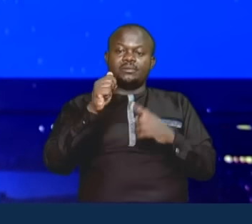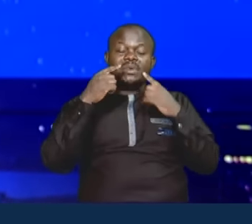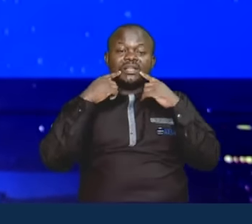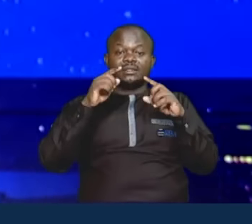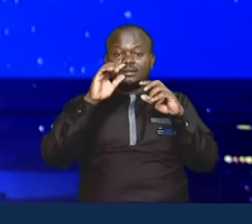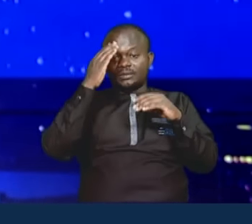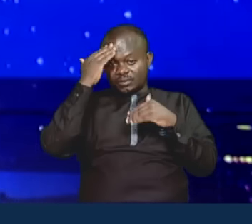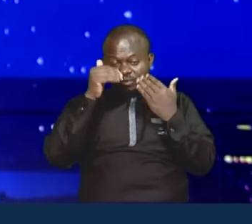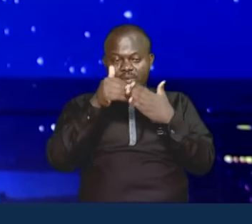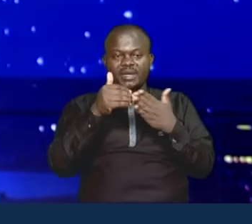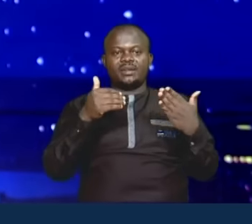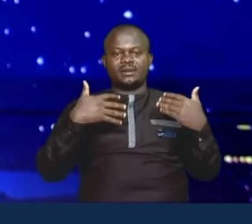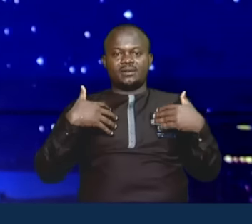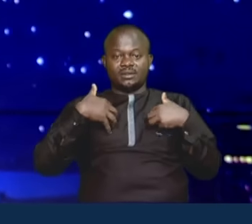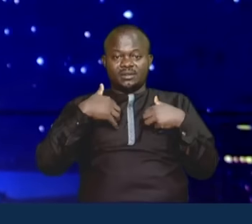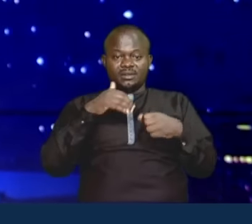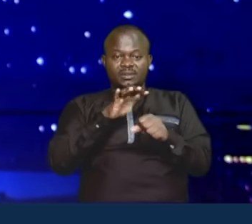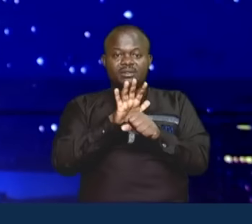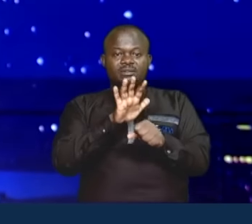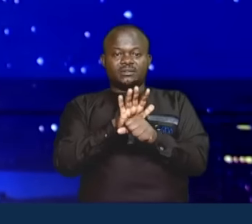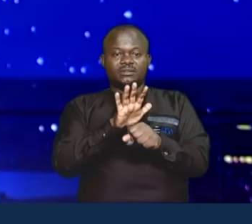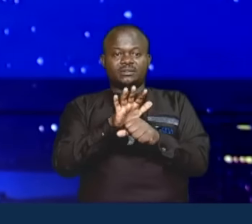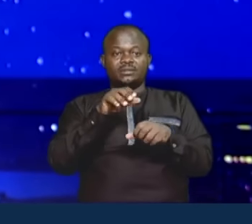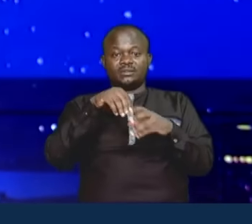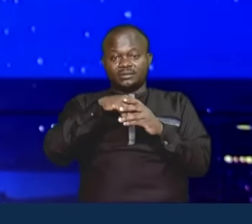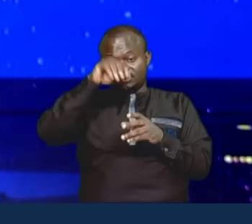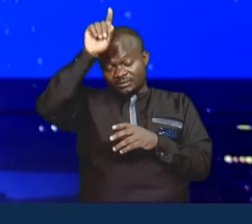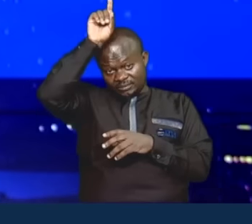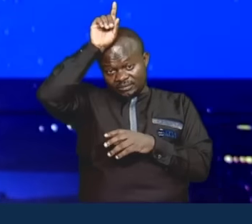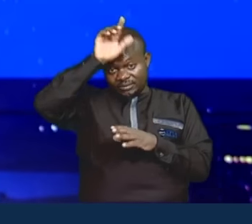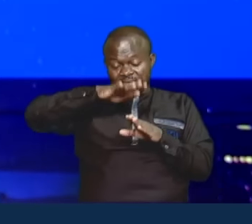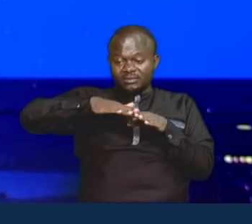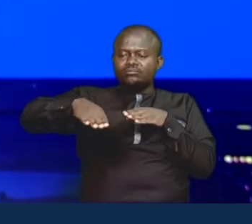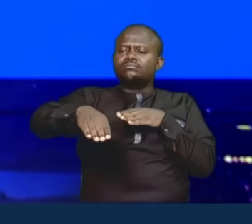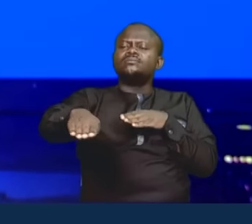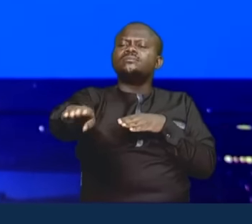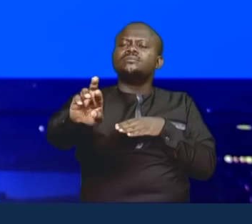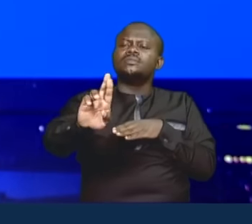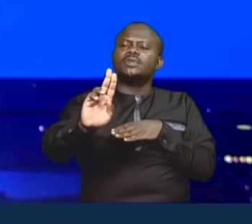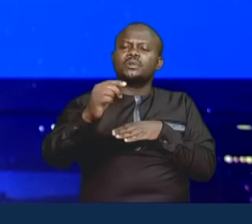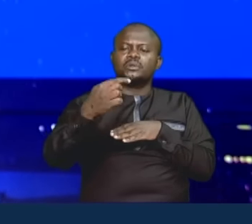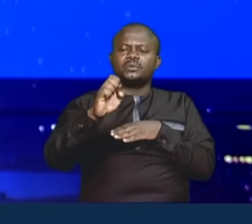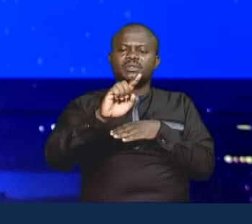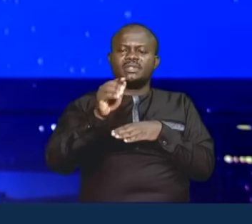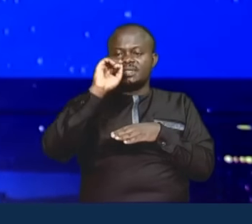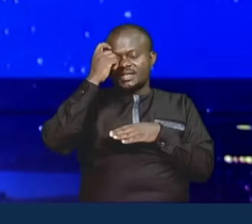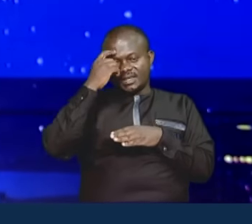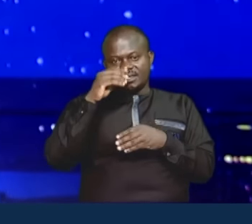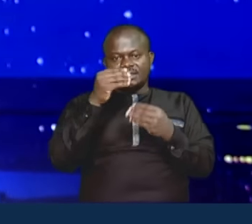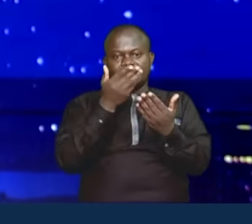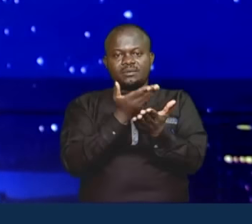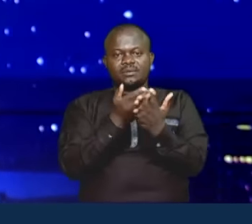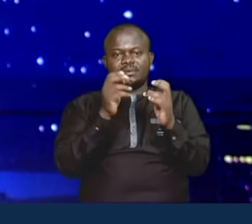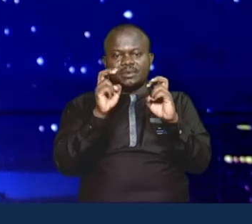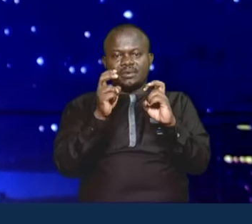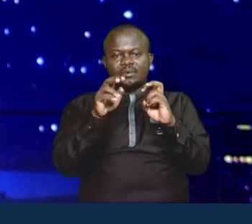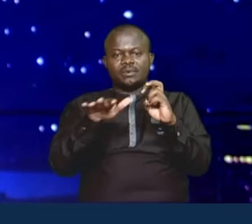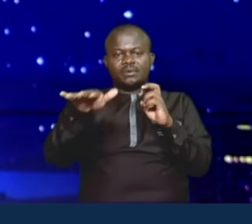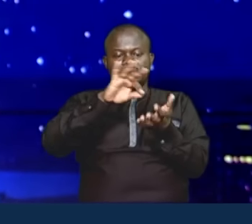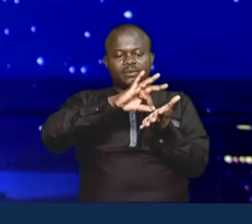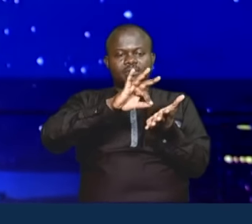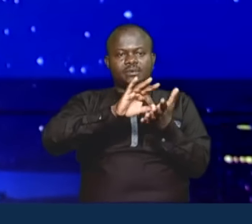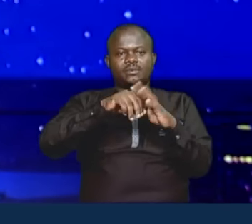kubera urusobe rw'ibinyabuzima biri mu gishanga cya Rugezi, leta yatanze ubusabe bw'uko iki gishanga cyakwandikwa